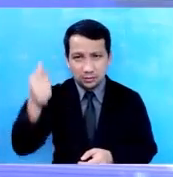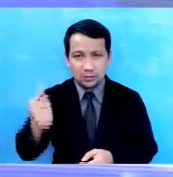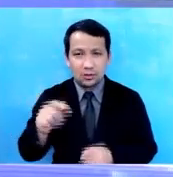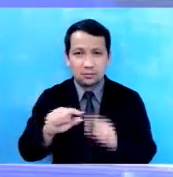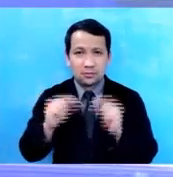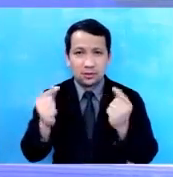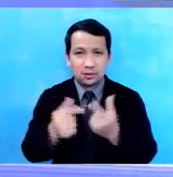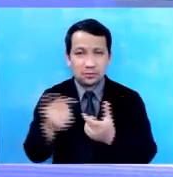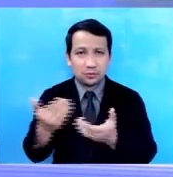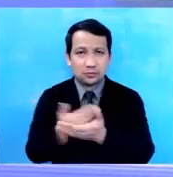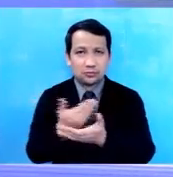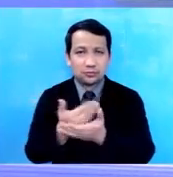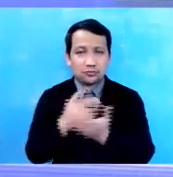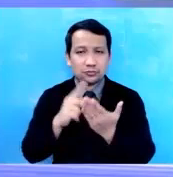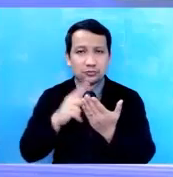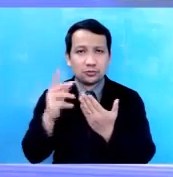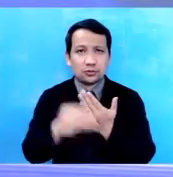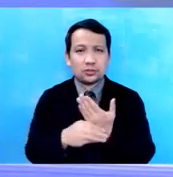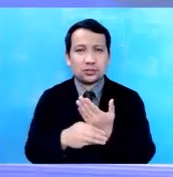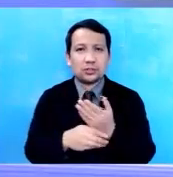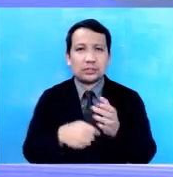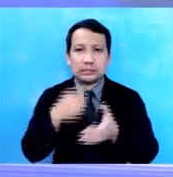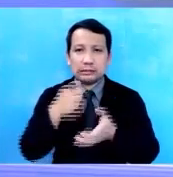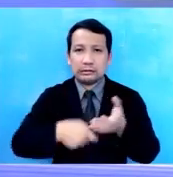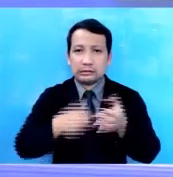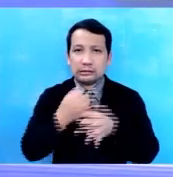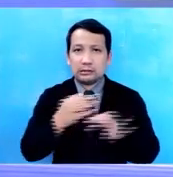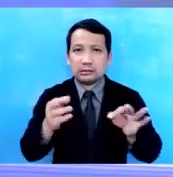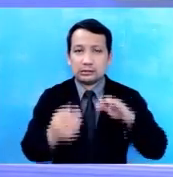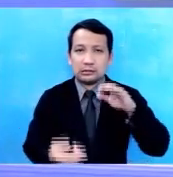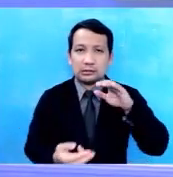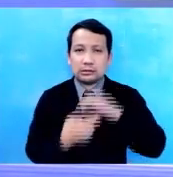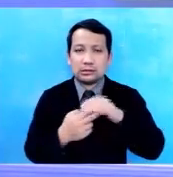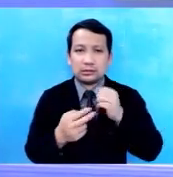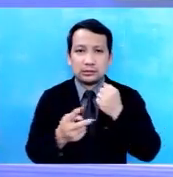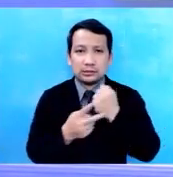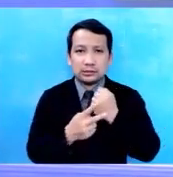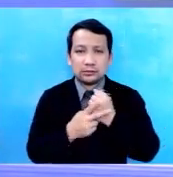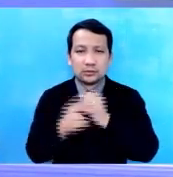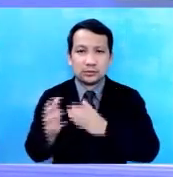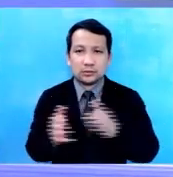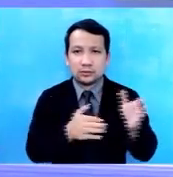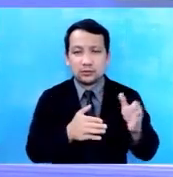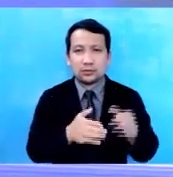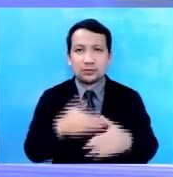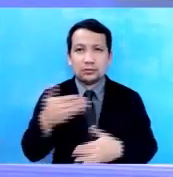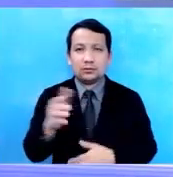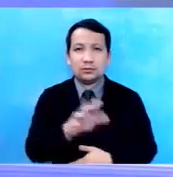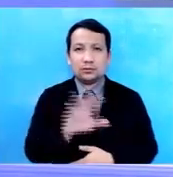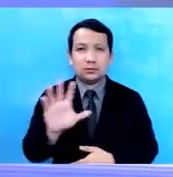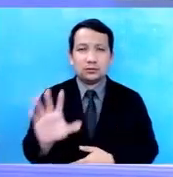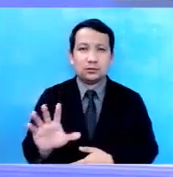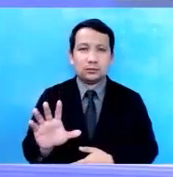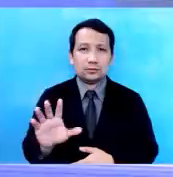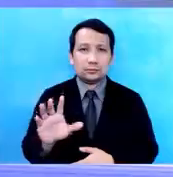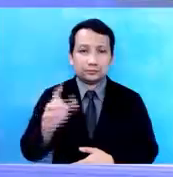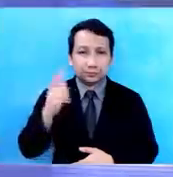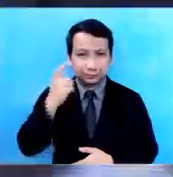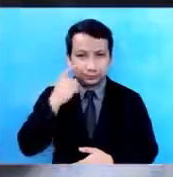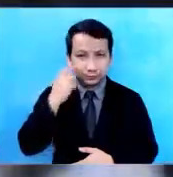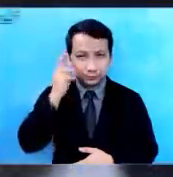nito. Yan ay ang tax-free na retirement savings plan. Nasa frontline ng balitang yan, si Gio